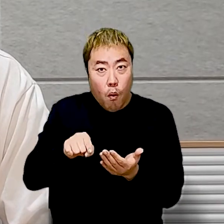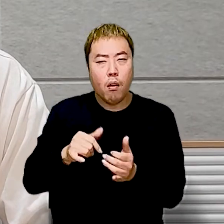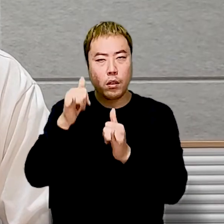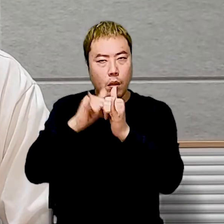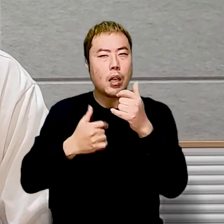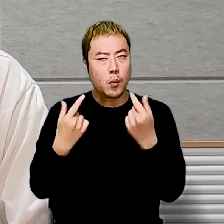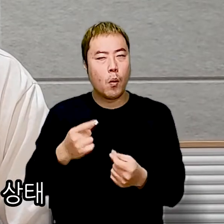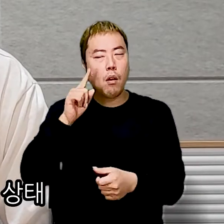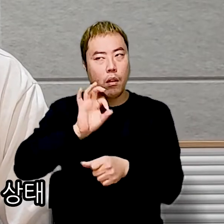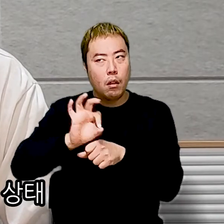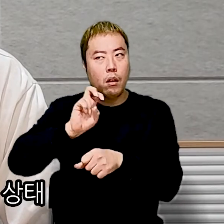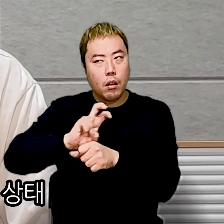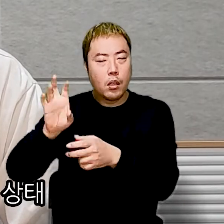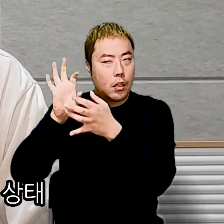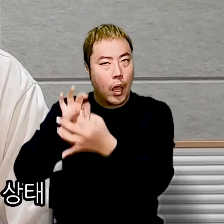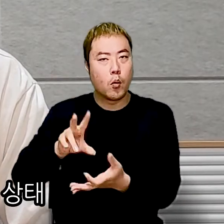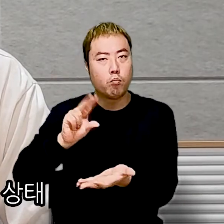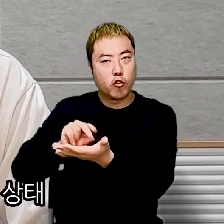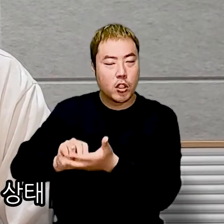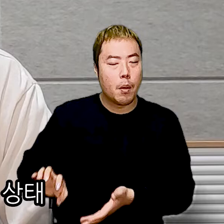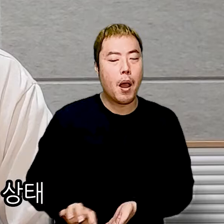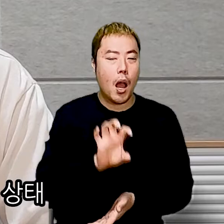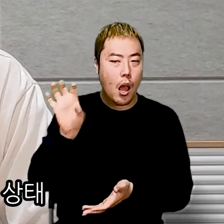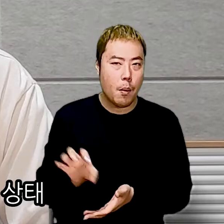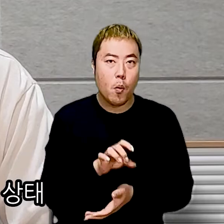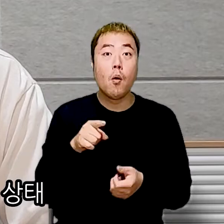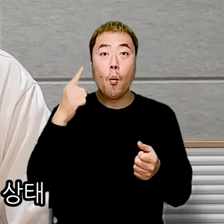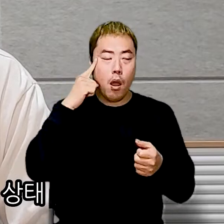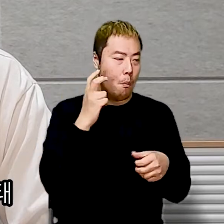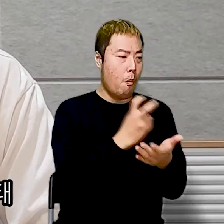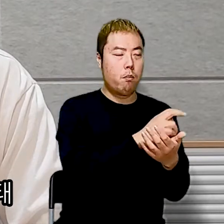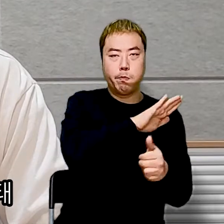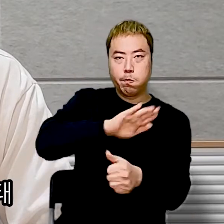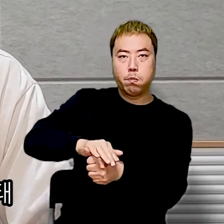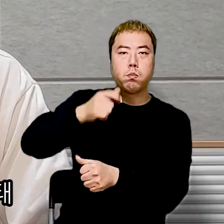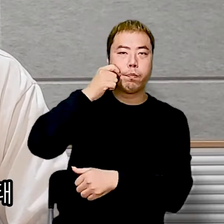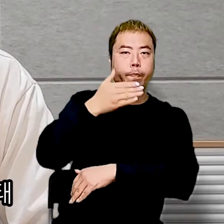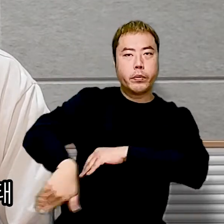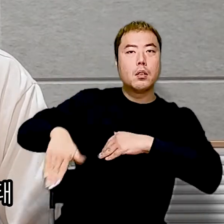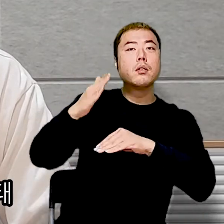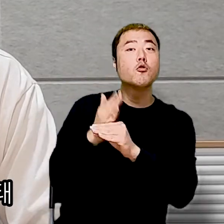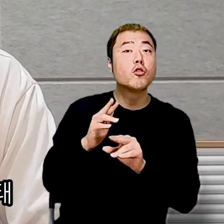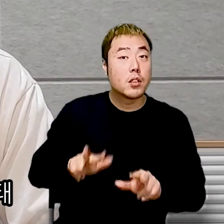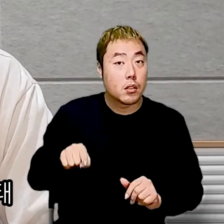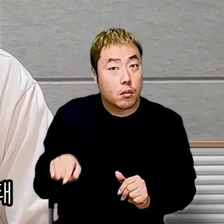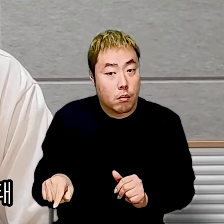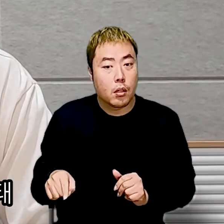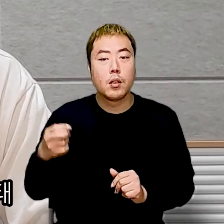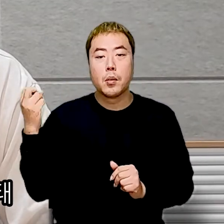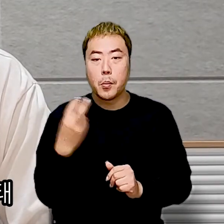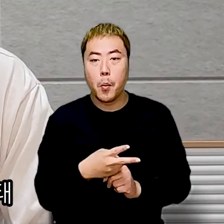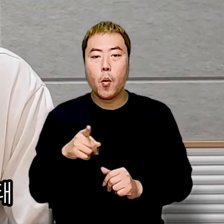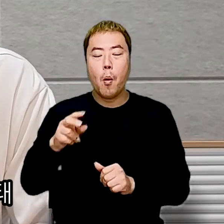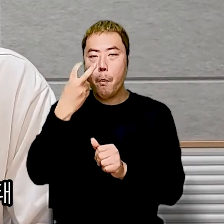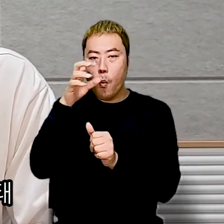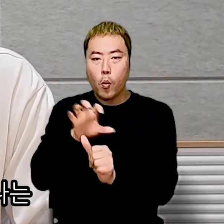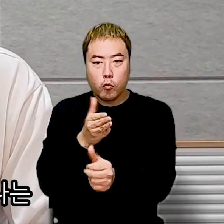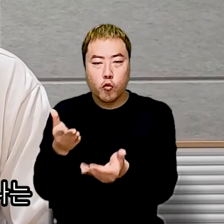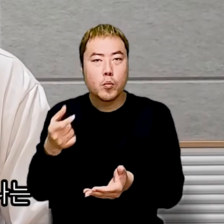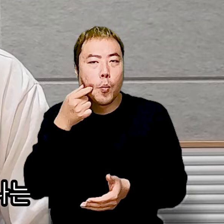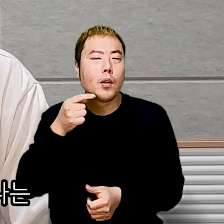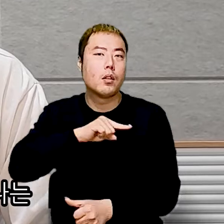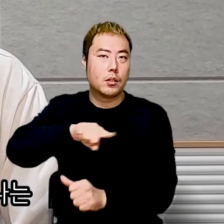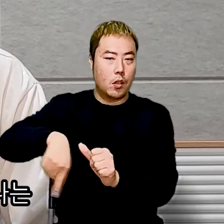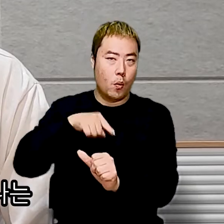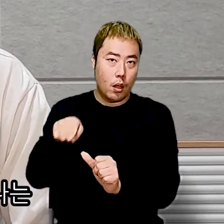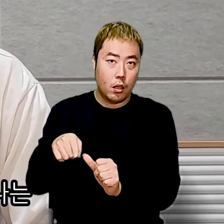것 같다. 그 법제도의 사각지대에 놓여 있는 상태, 그 보호보장의 그 밖에 놓여 있는 상태,